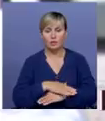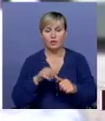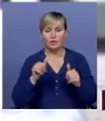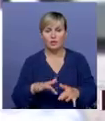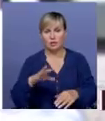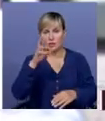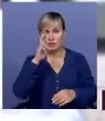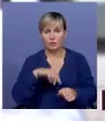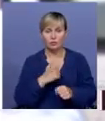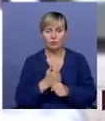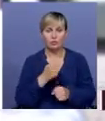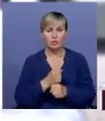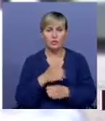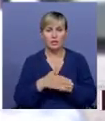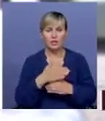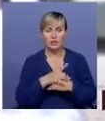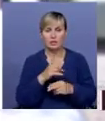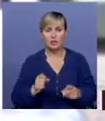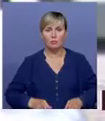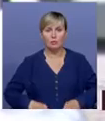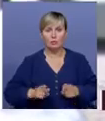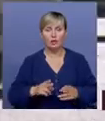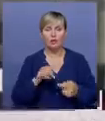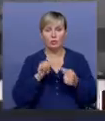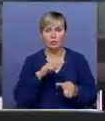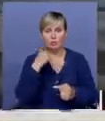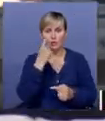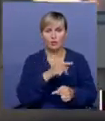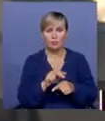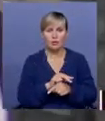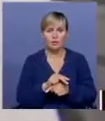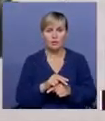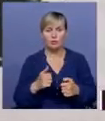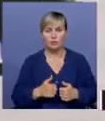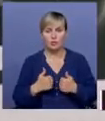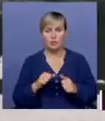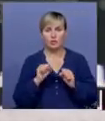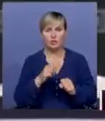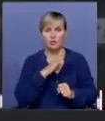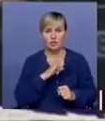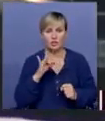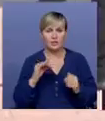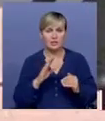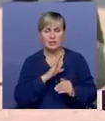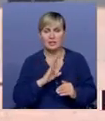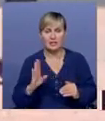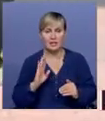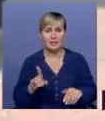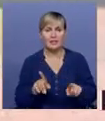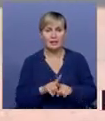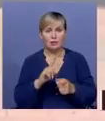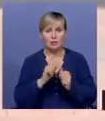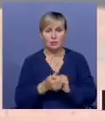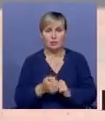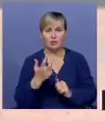главы государства ужесточить наказание за преступления против личности. Поправки значительно усилили защиту женщин и детей от насилия. Таким вот